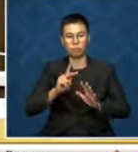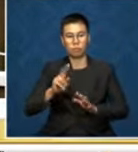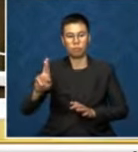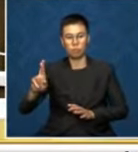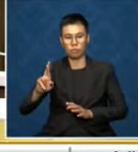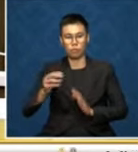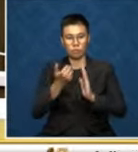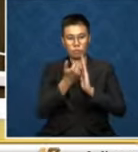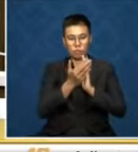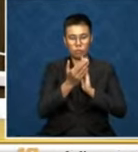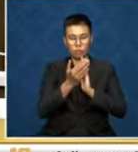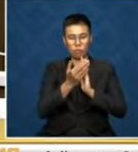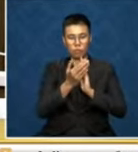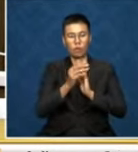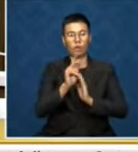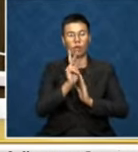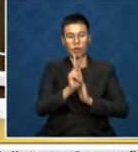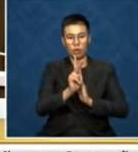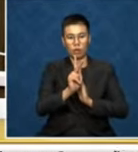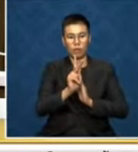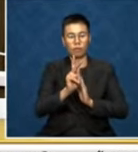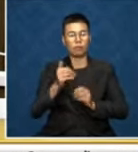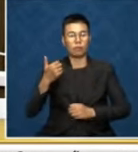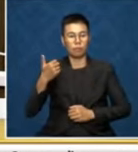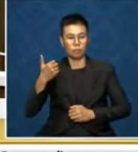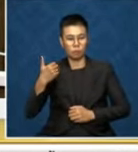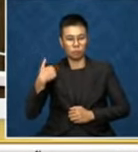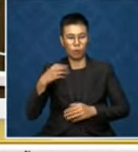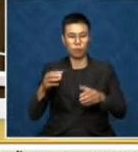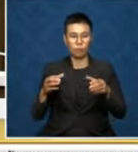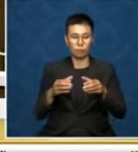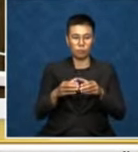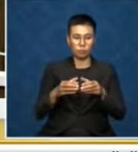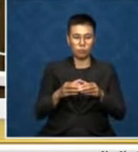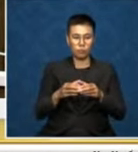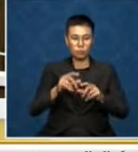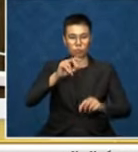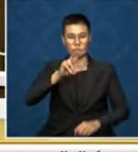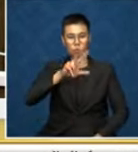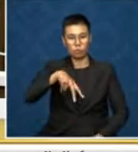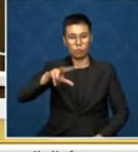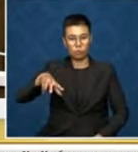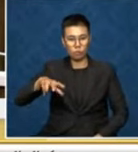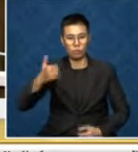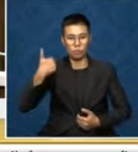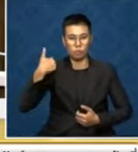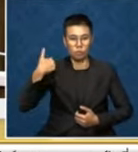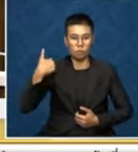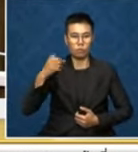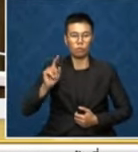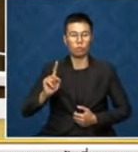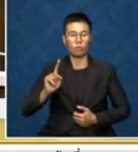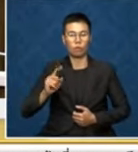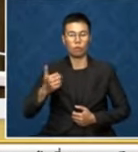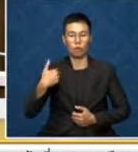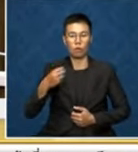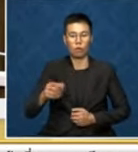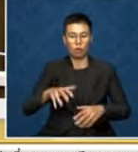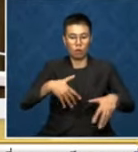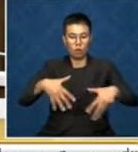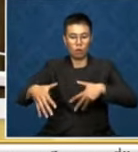สินธุ์เขตอำเภอยางตลาดอำเภอคลองชัยพรรคเพื่อไทยครับมีเรื่องร้องเรียนจากพี่น้องประชาชนเรื่องถนน